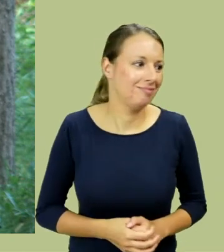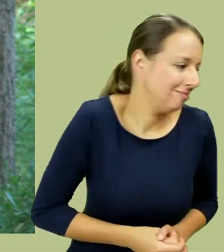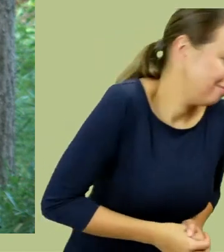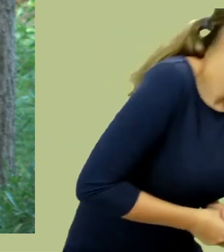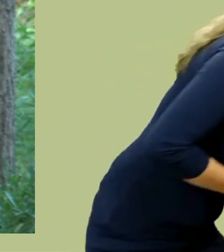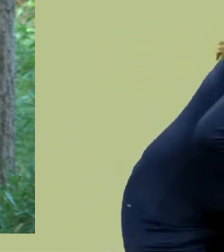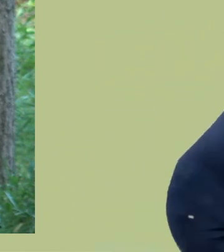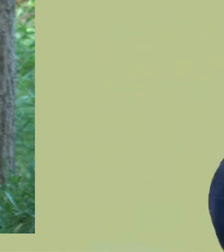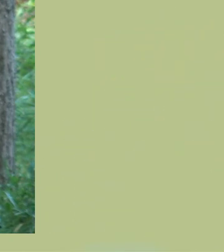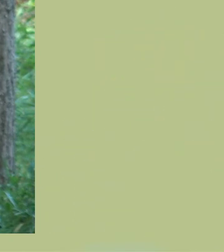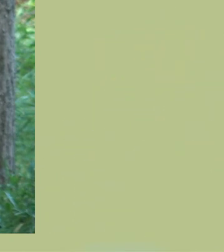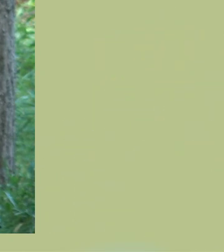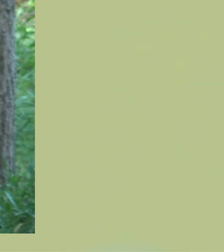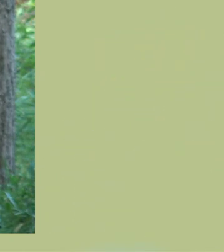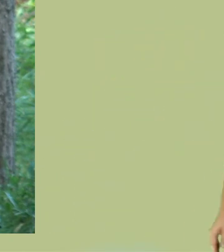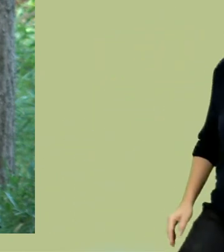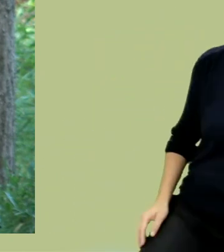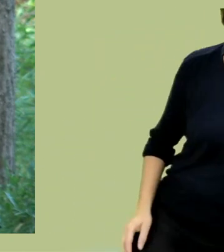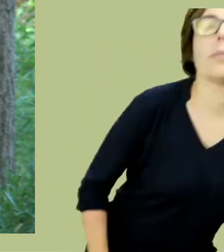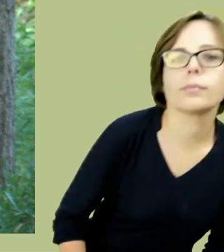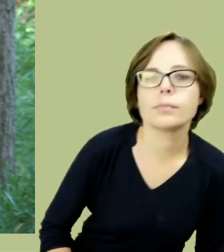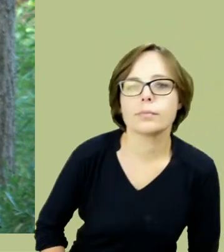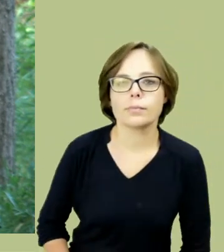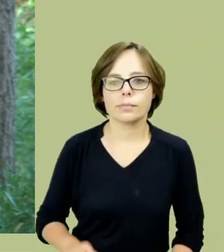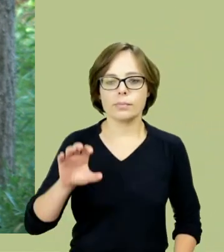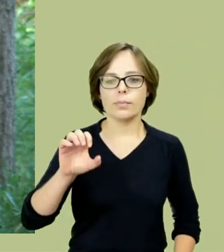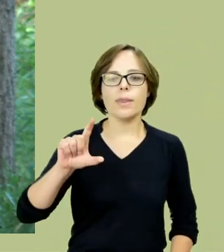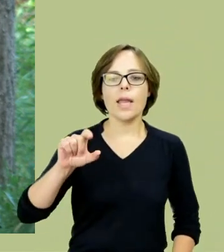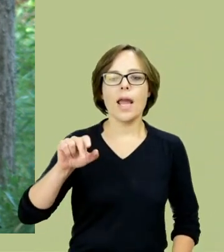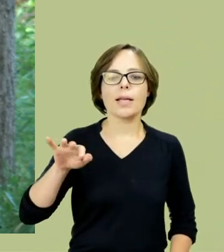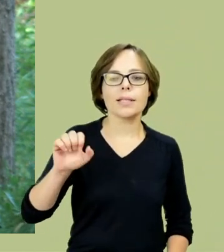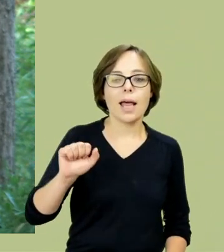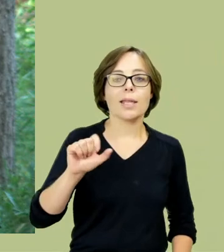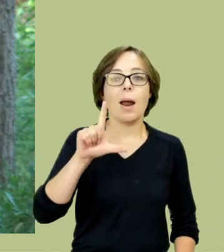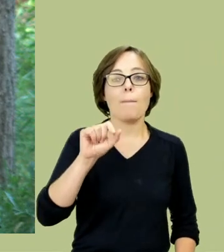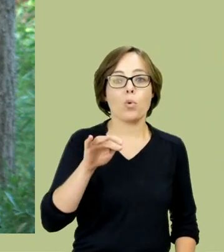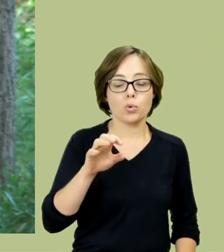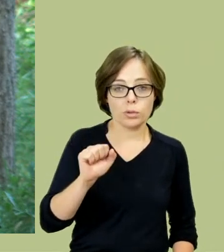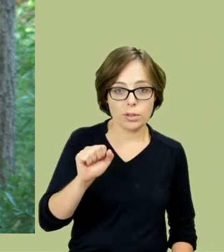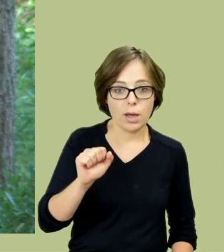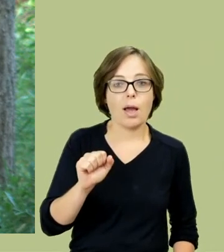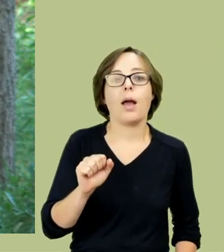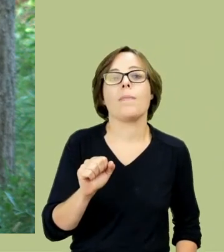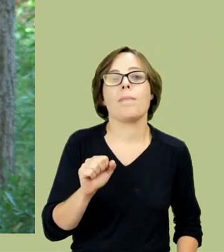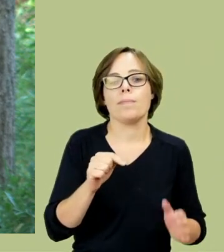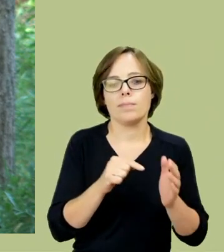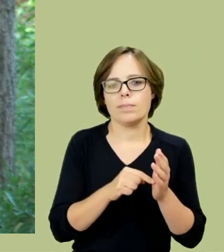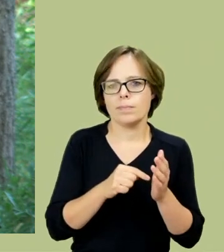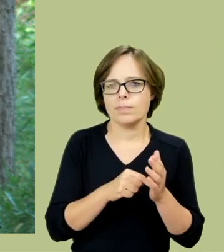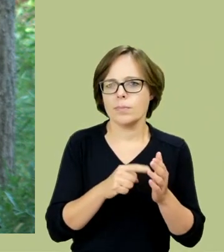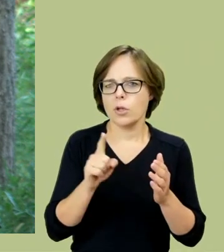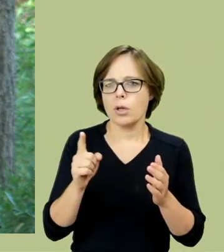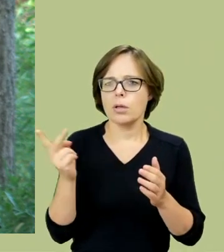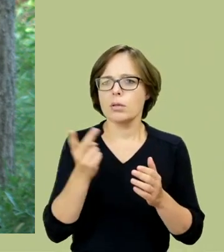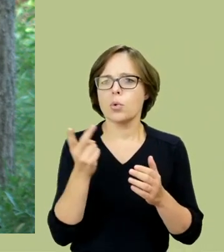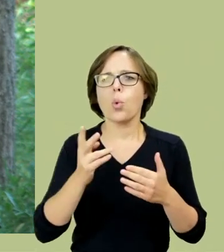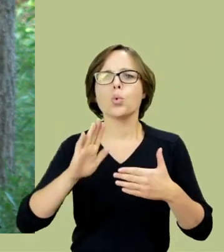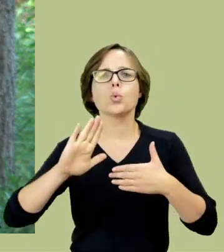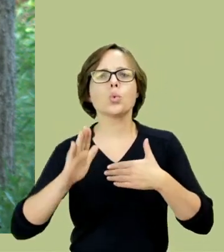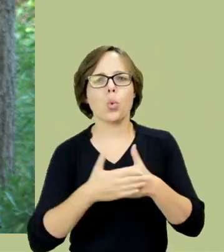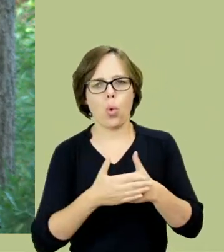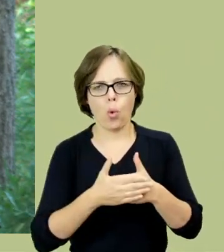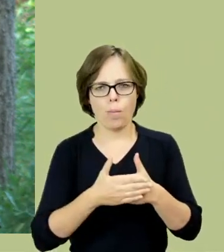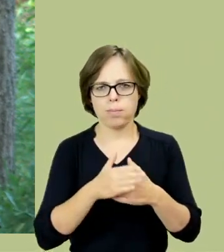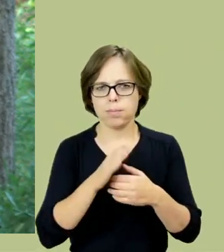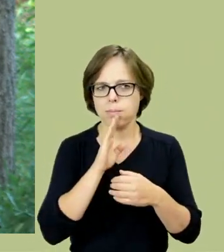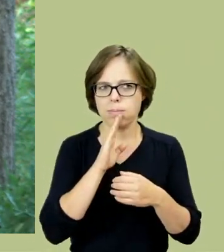ślub odbył się też 100 lat temu równo, bo w 21 również wydaje mi się, że we wrześniu. W październiku,